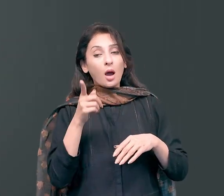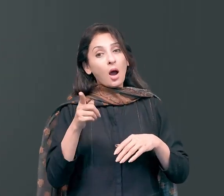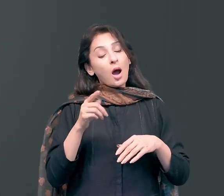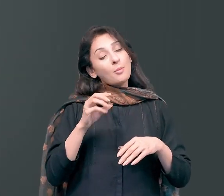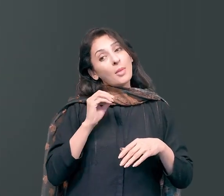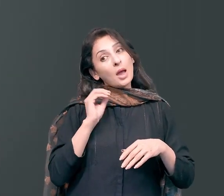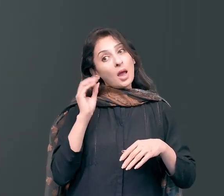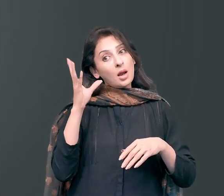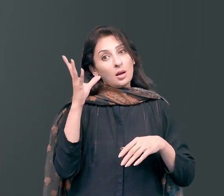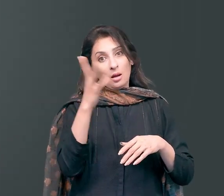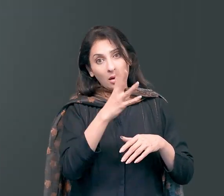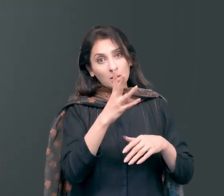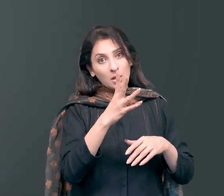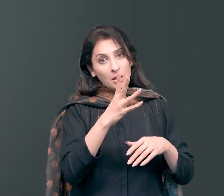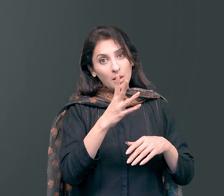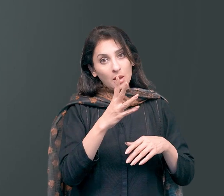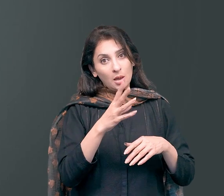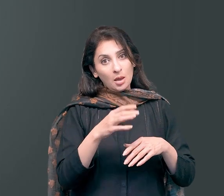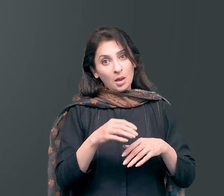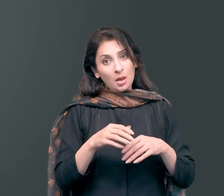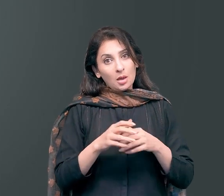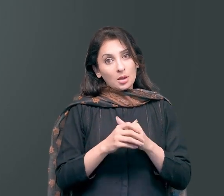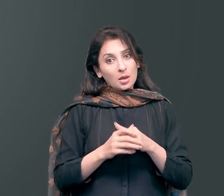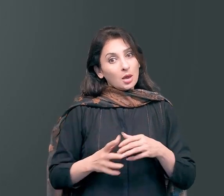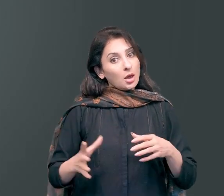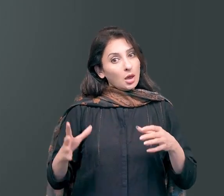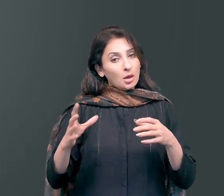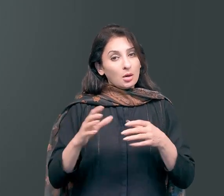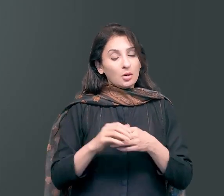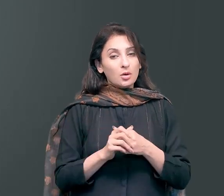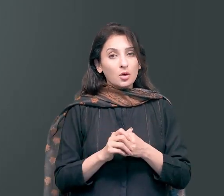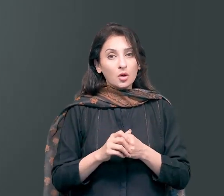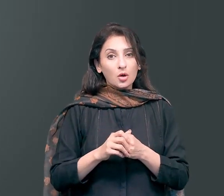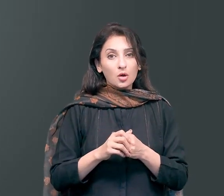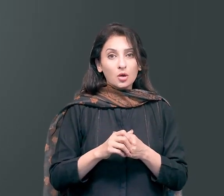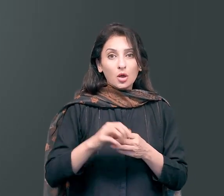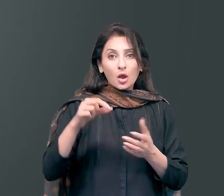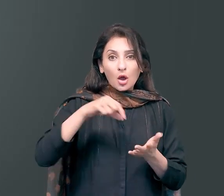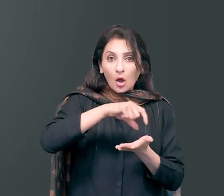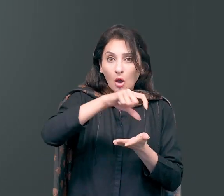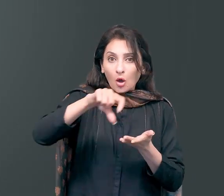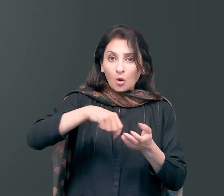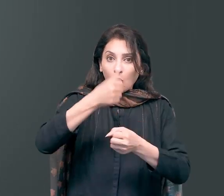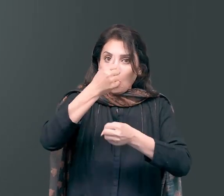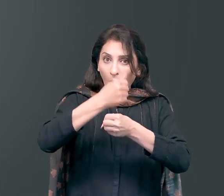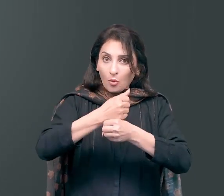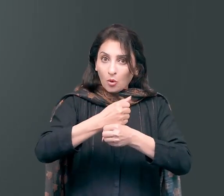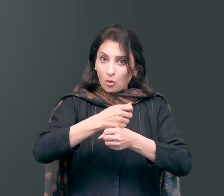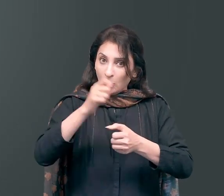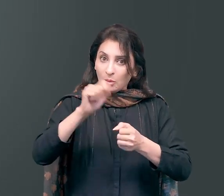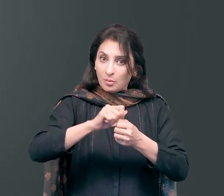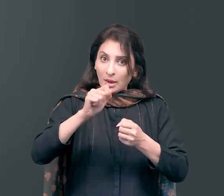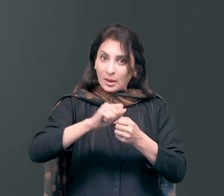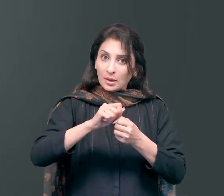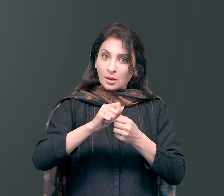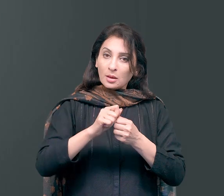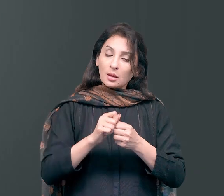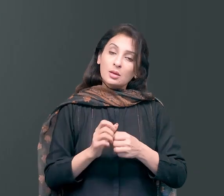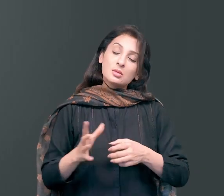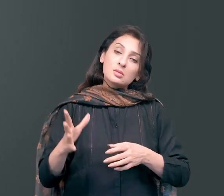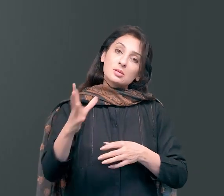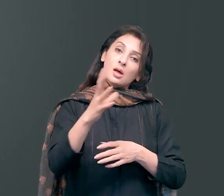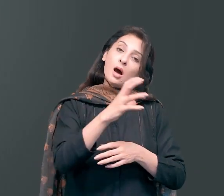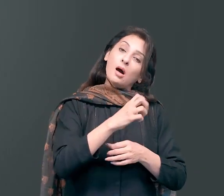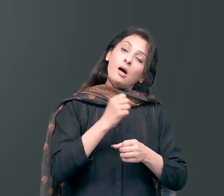نیشنل گورنمنٹ کا، قومی حکومت کا، جب تک کہ آپ اعلان نہ کریں کہ تمام اختیارات ہم